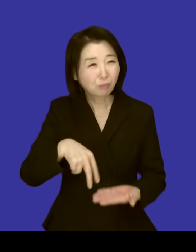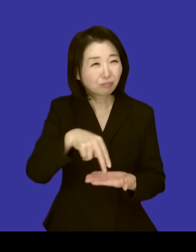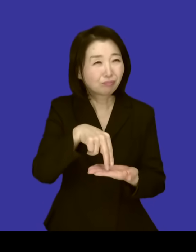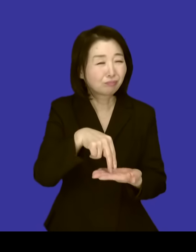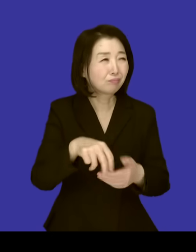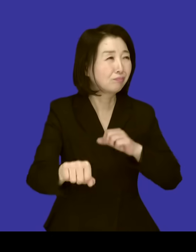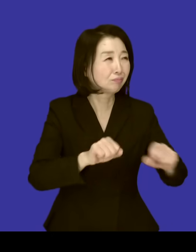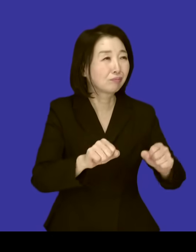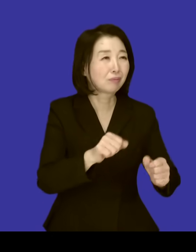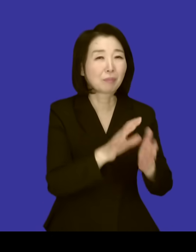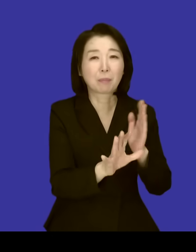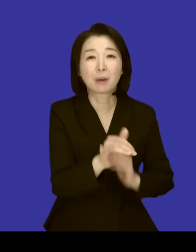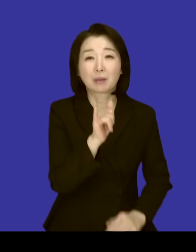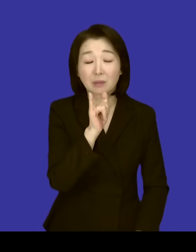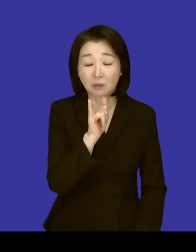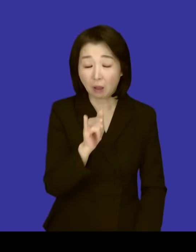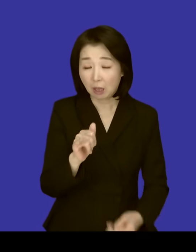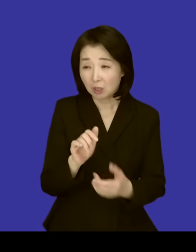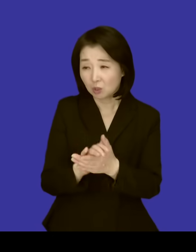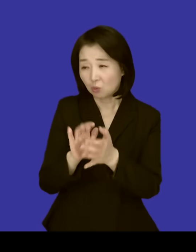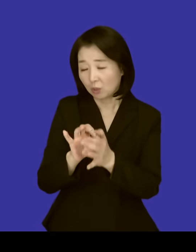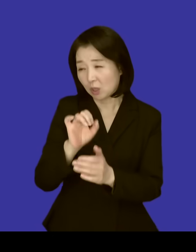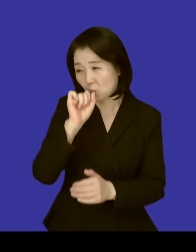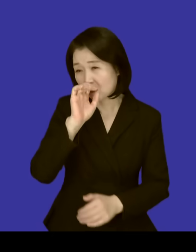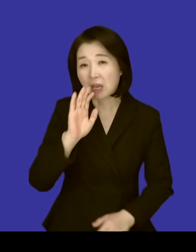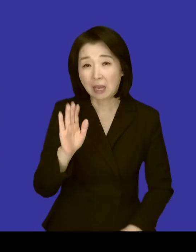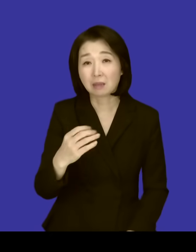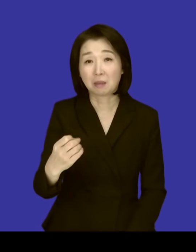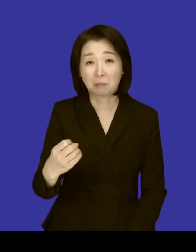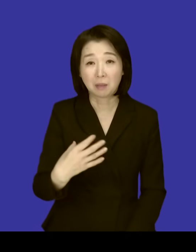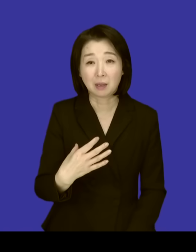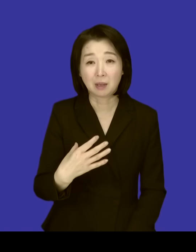좀 교우 관계가 원활하지 않은 것 같다라든가 아니면